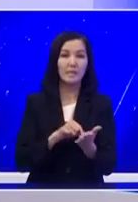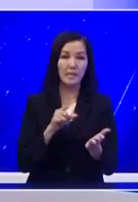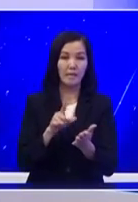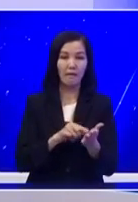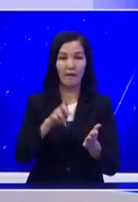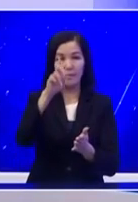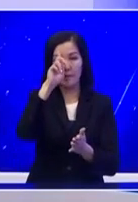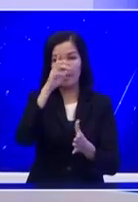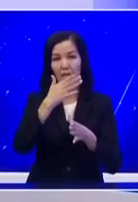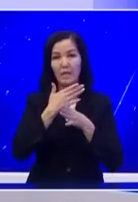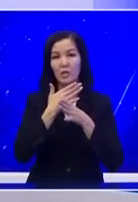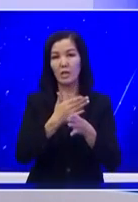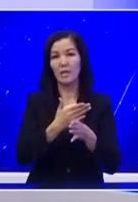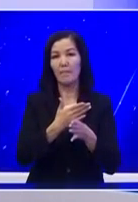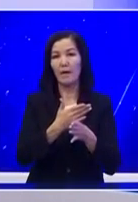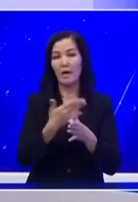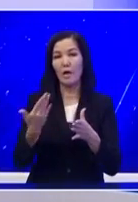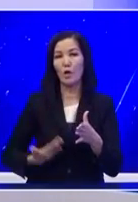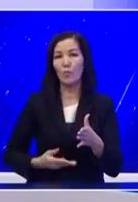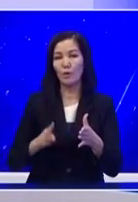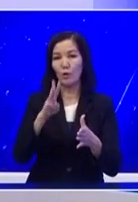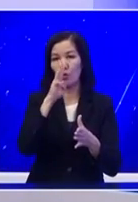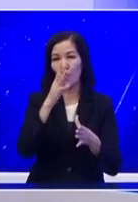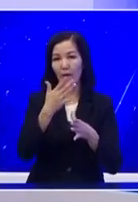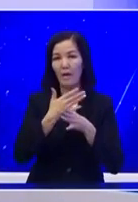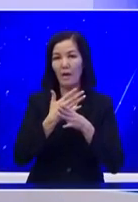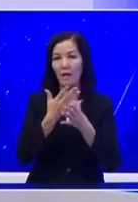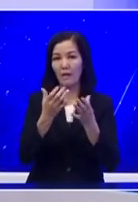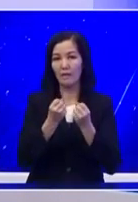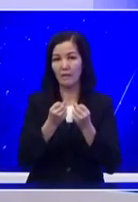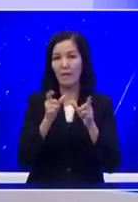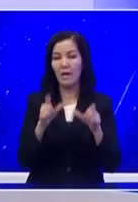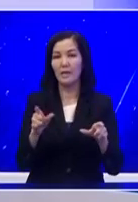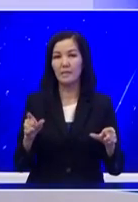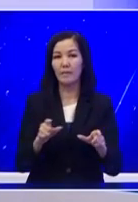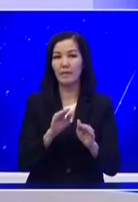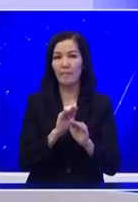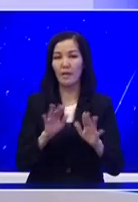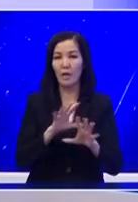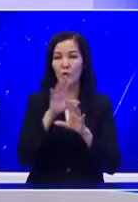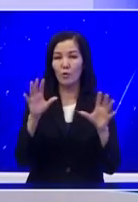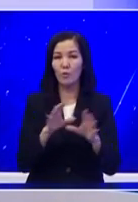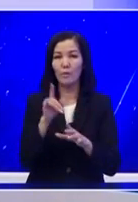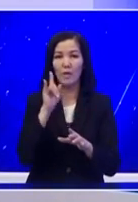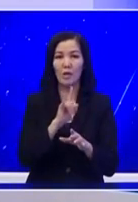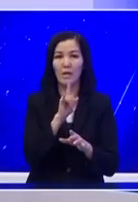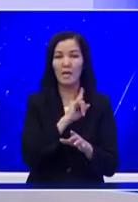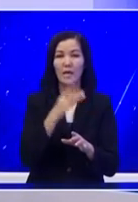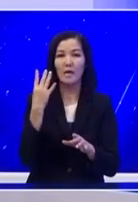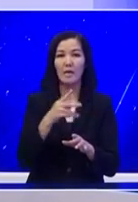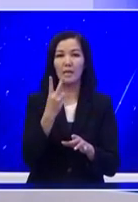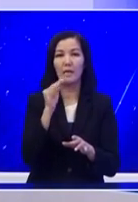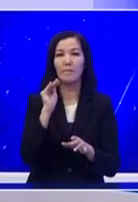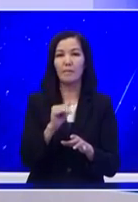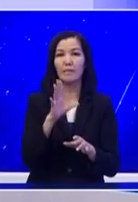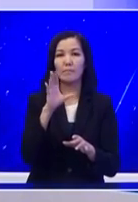Зейнетақы, мемлекеттік жәрдемақы, атаулы әлеуметтік көмек алатын азаматтарға, бала күтімімен үйде отырған әйелдерге 42500